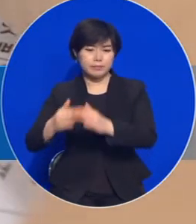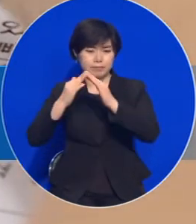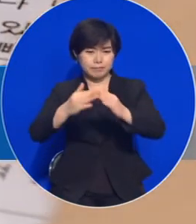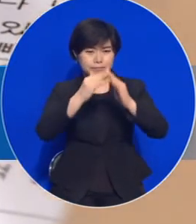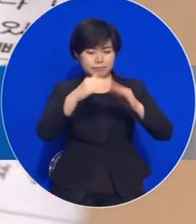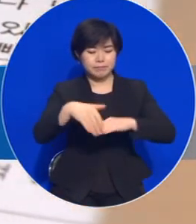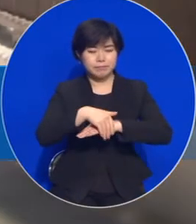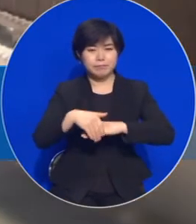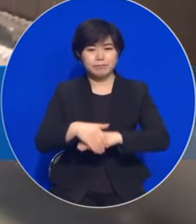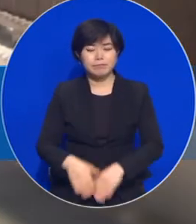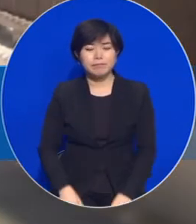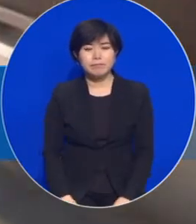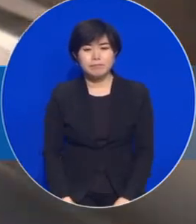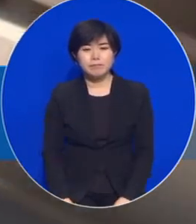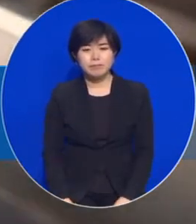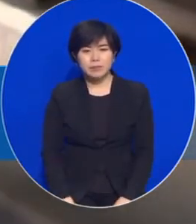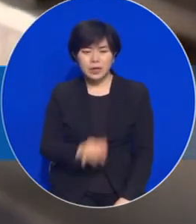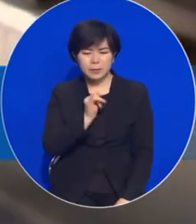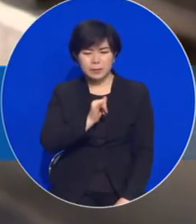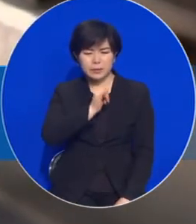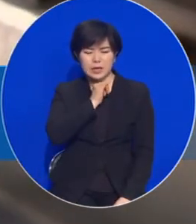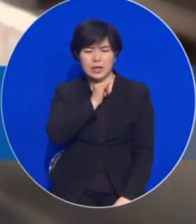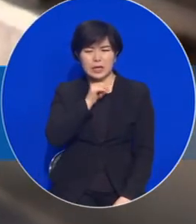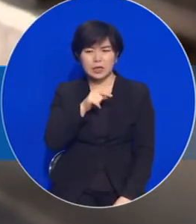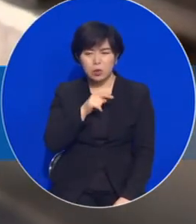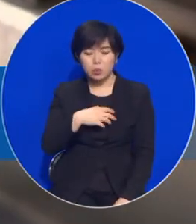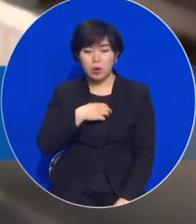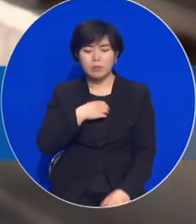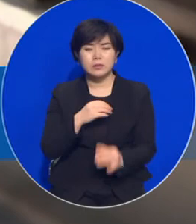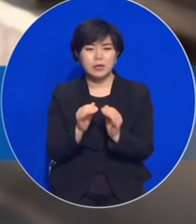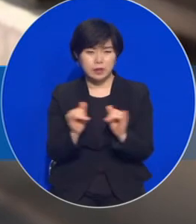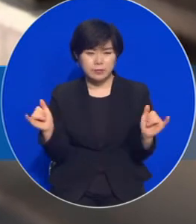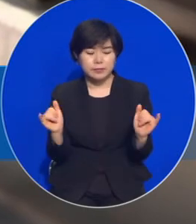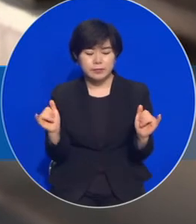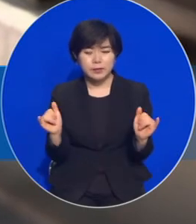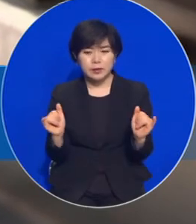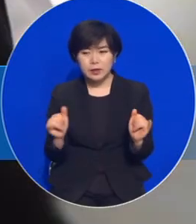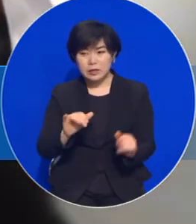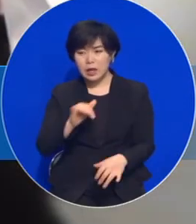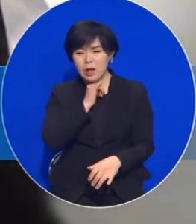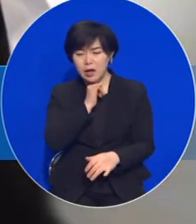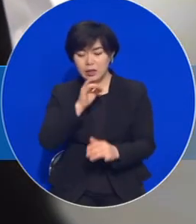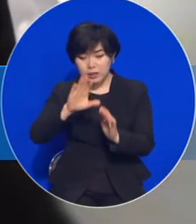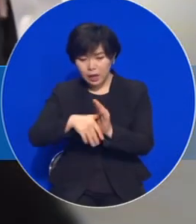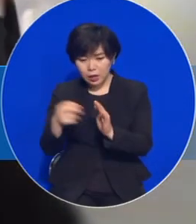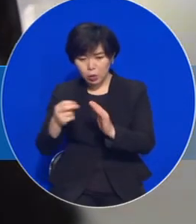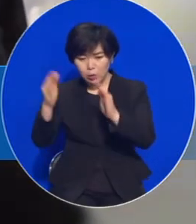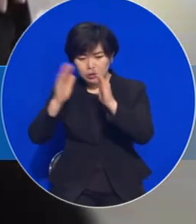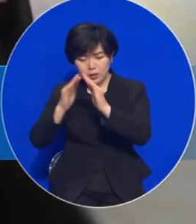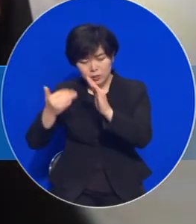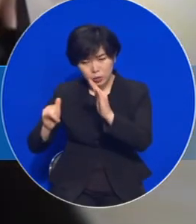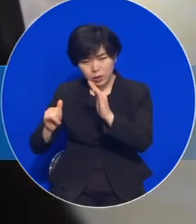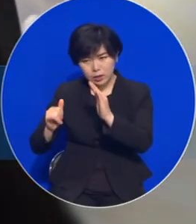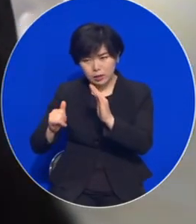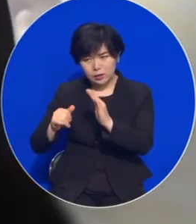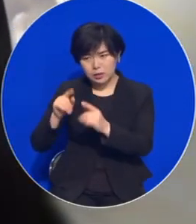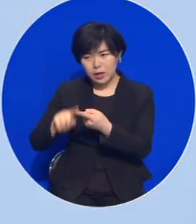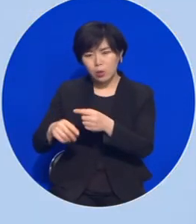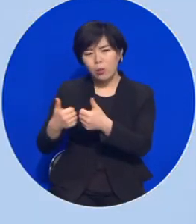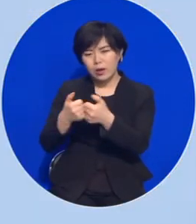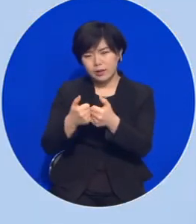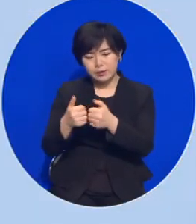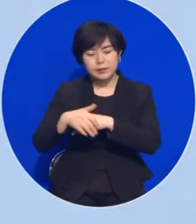설치합니다 자살 대응도 강화에 고형 군을 발굴하고 자살시도자 와 유족에 대한 사후관리도 추진합니다